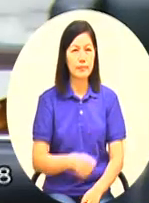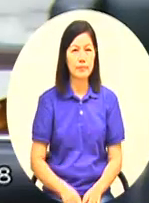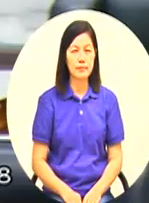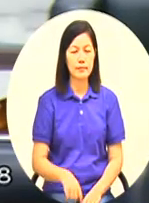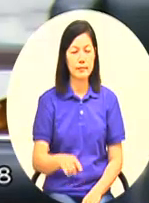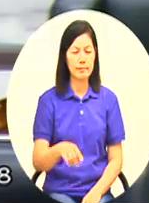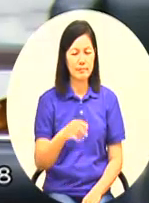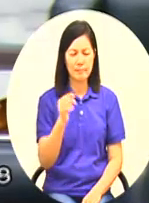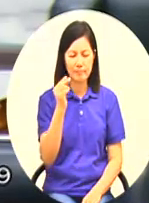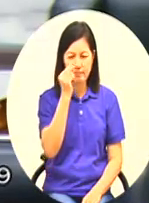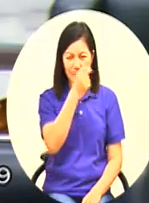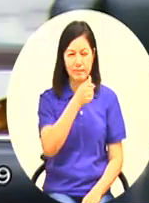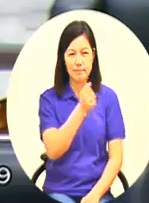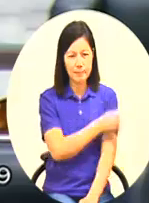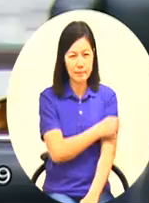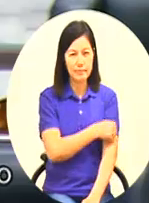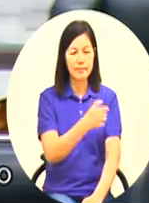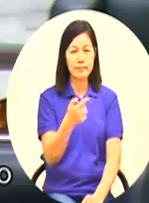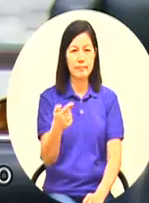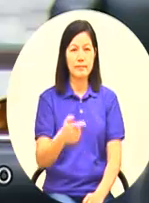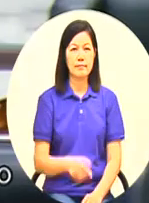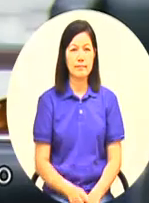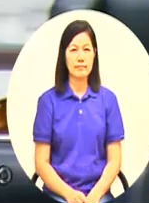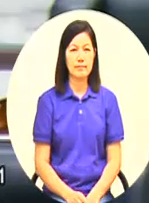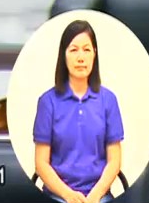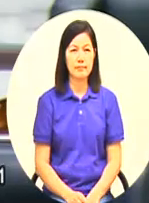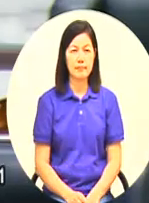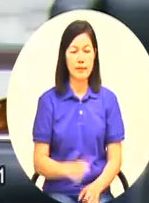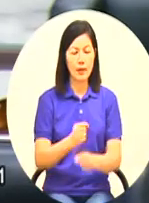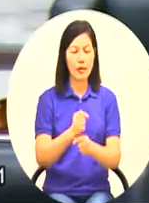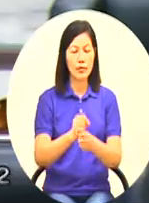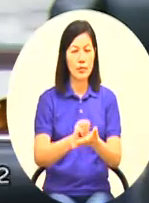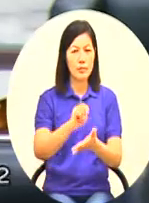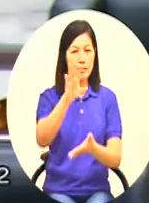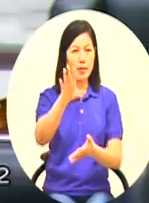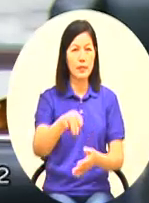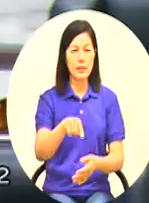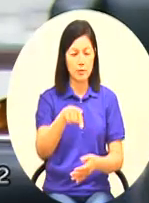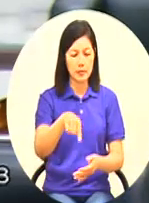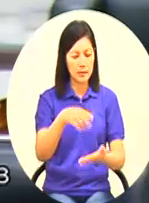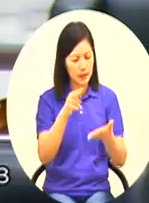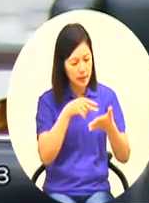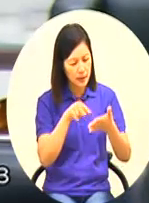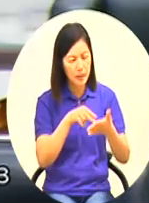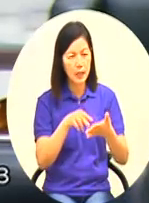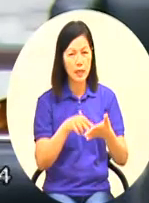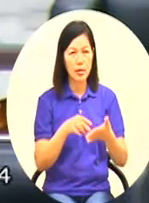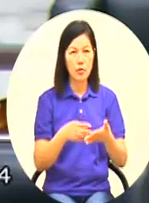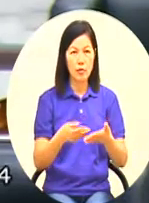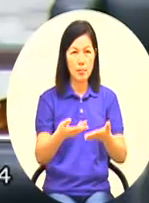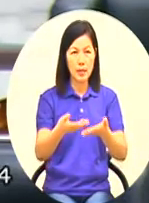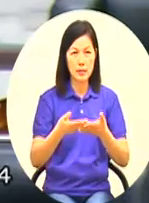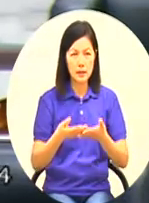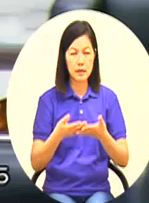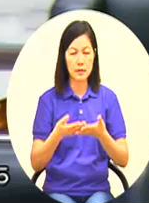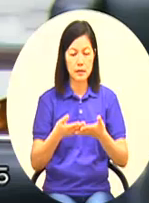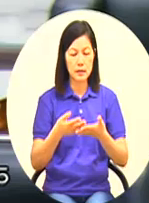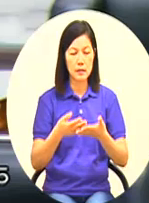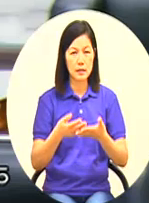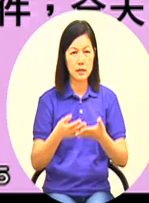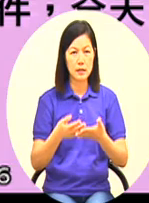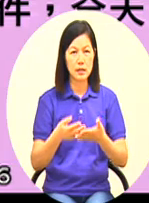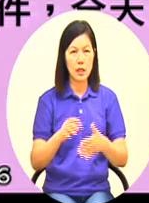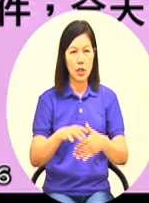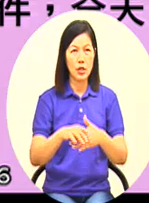辛苦那从业务报告这里有看到我们受理的救护就有